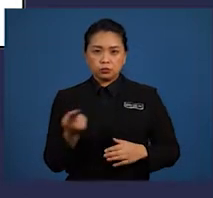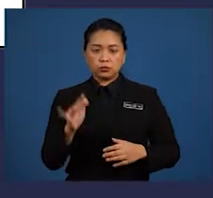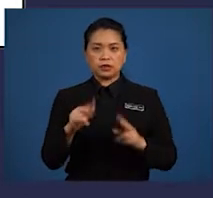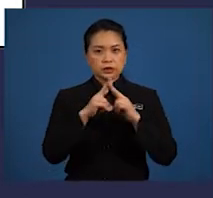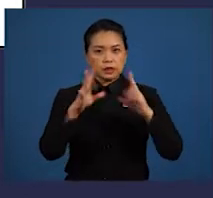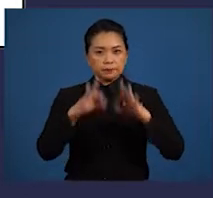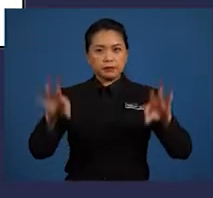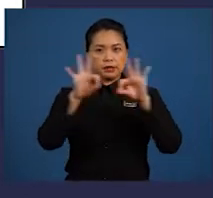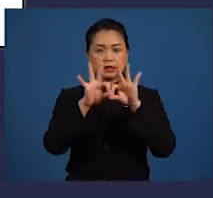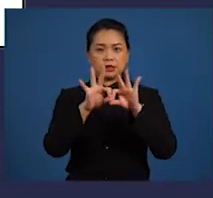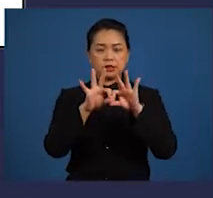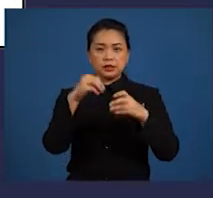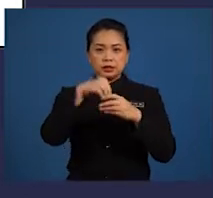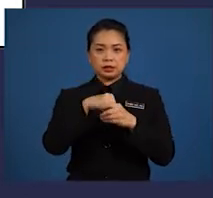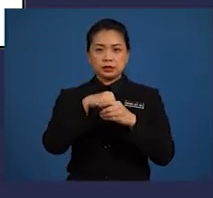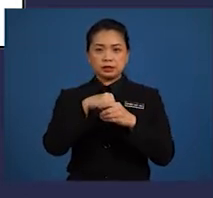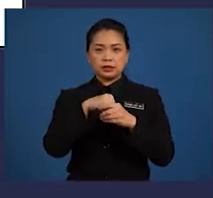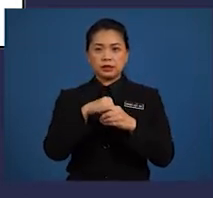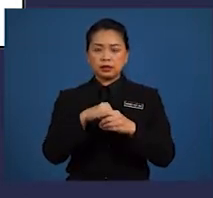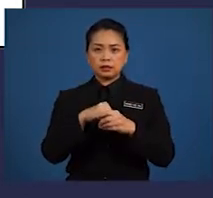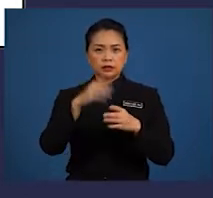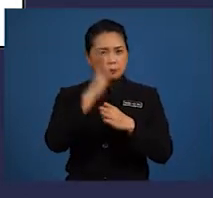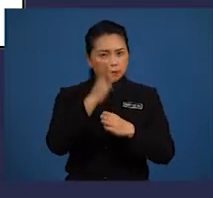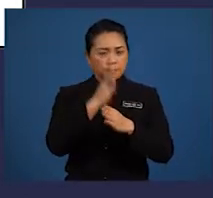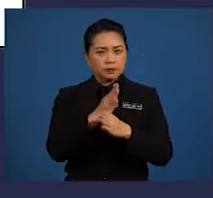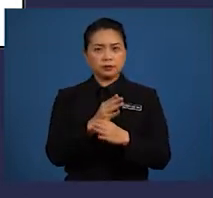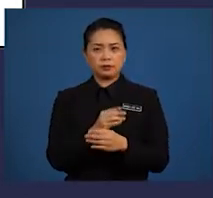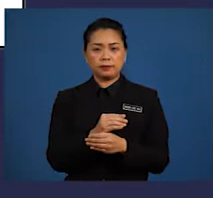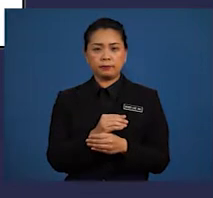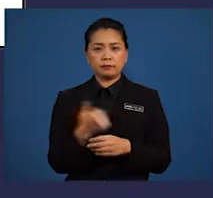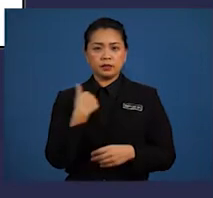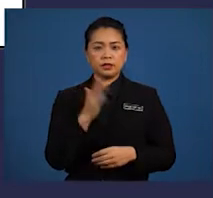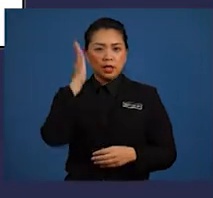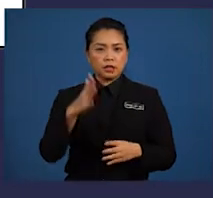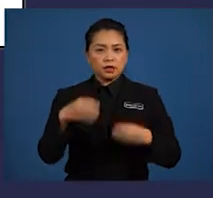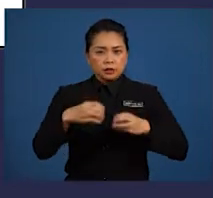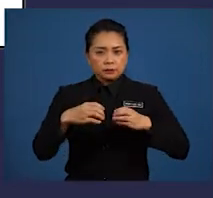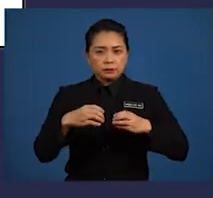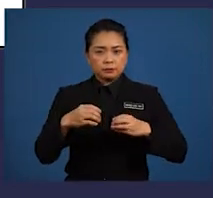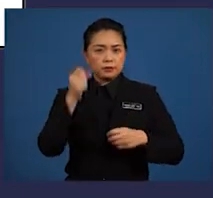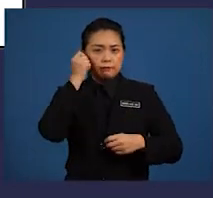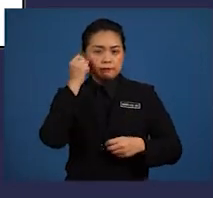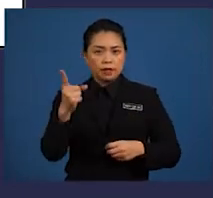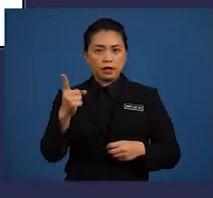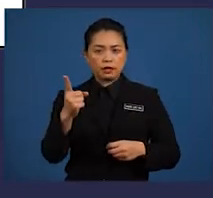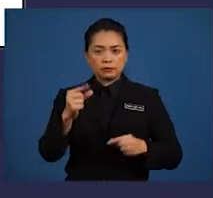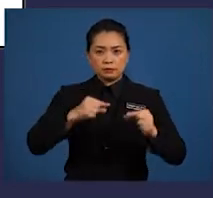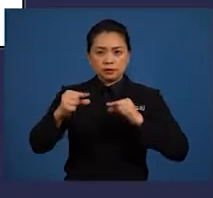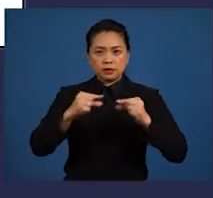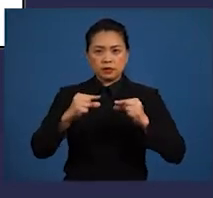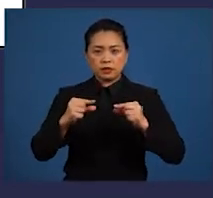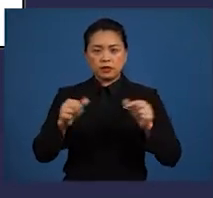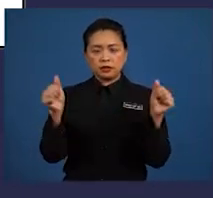unsur yang sangat penting dalam keadaan sebenar contohnya kita akan cepat menyadari setiap